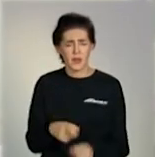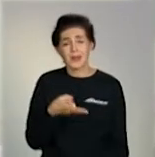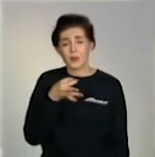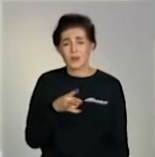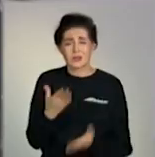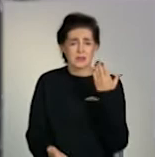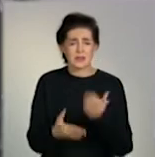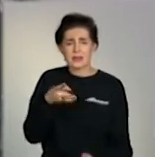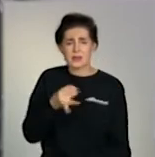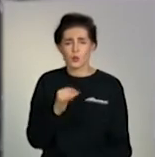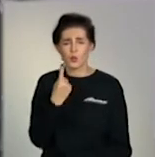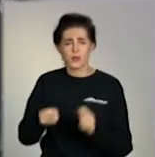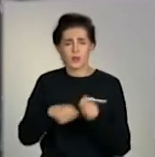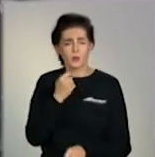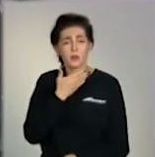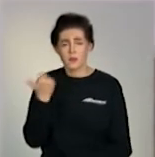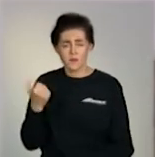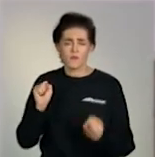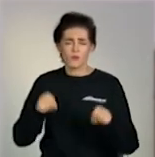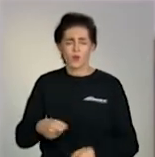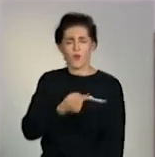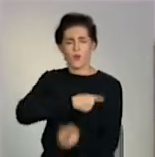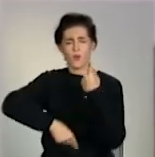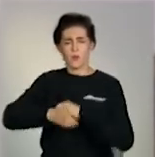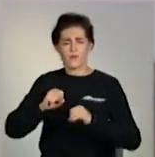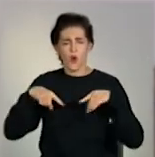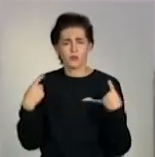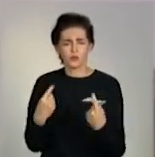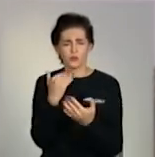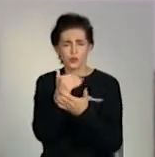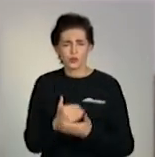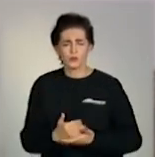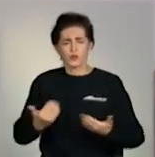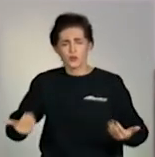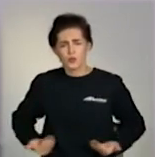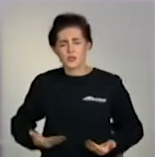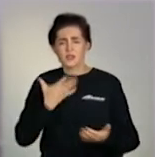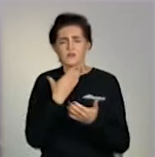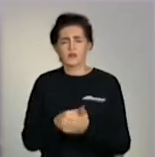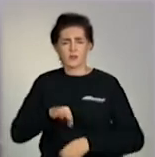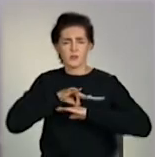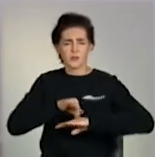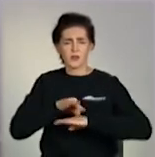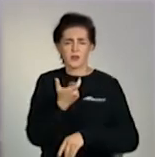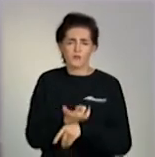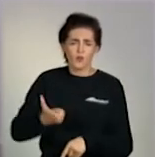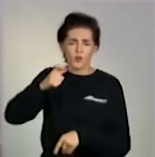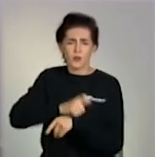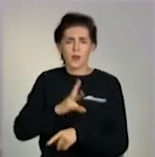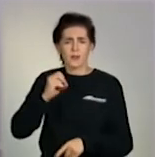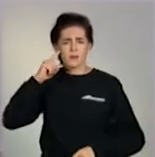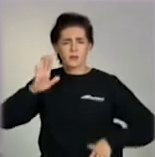жодних порушень не виявлять, можна повертатися до звичного ритму життя, помірних фізичних навантажень та не нехтувати